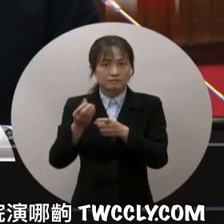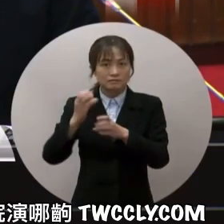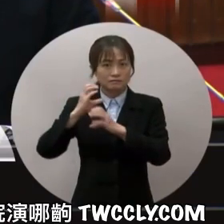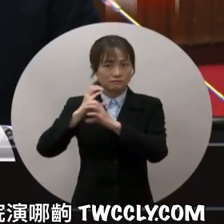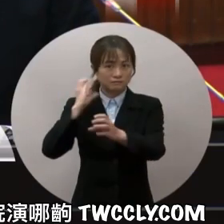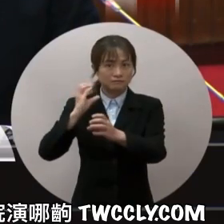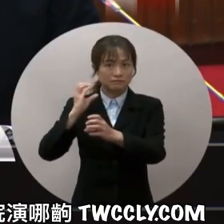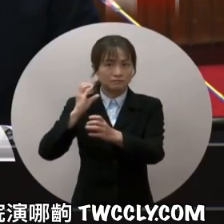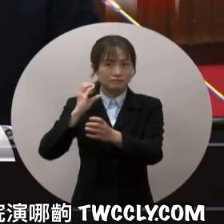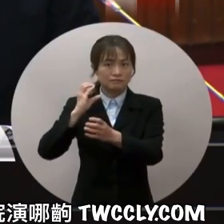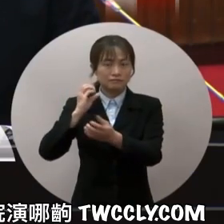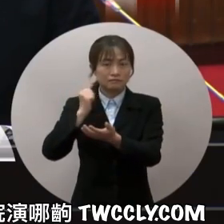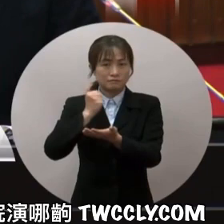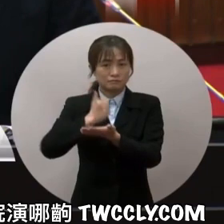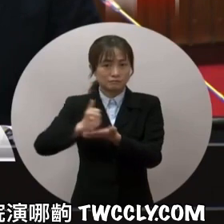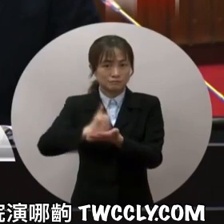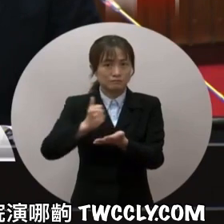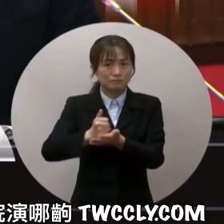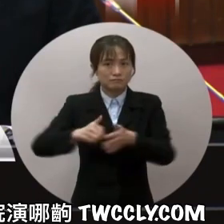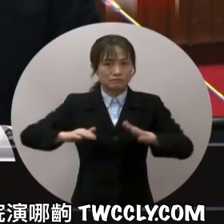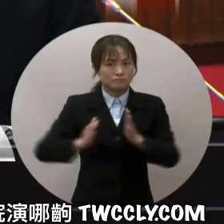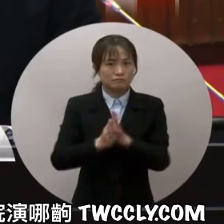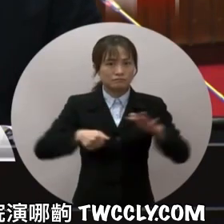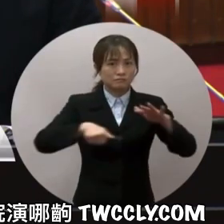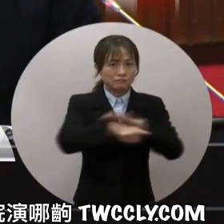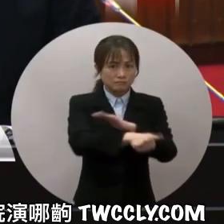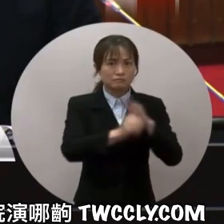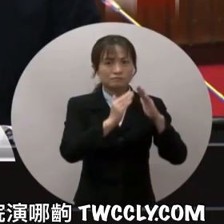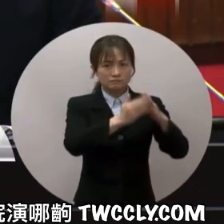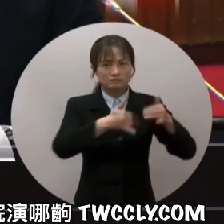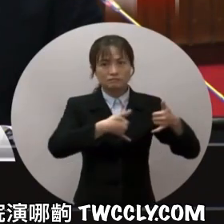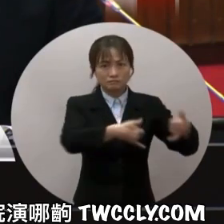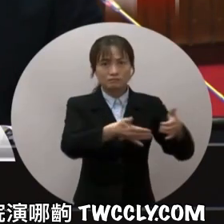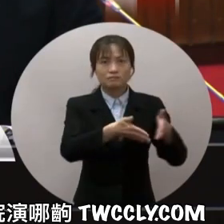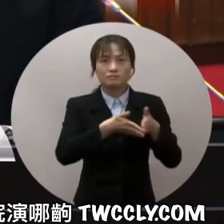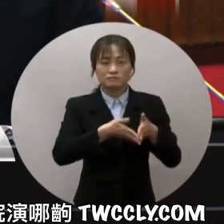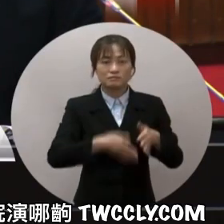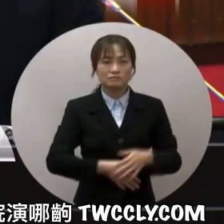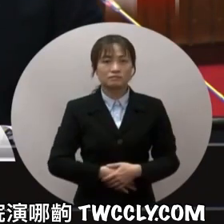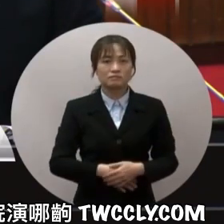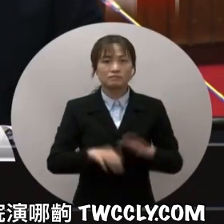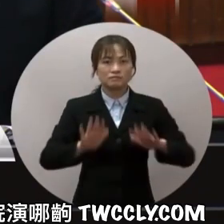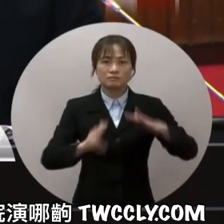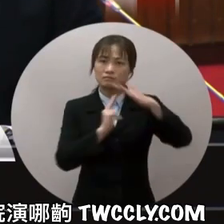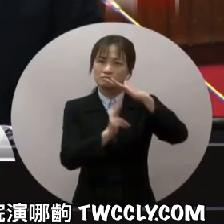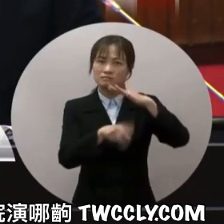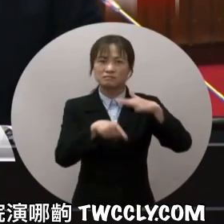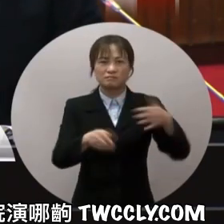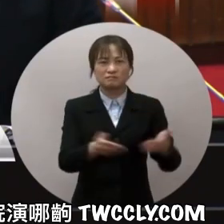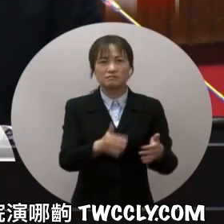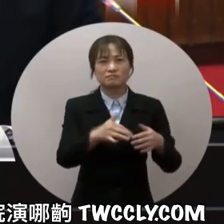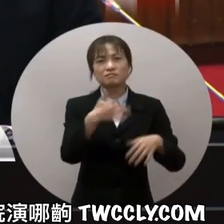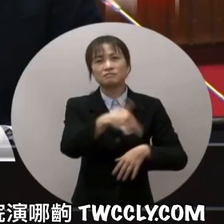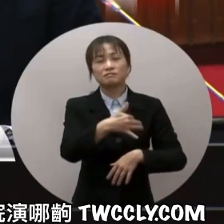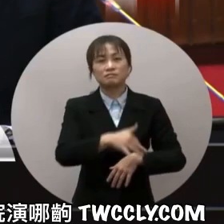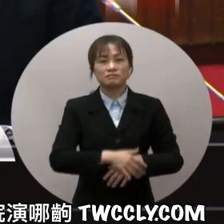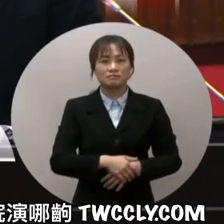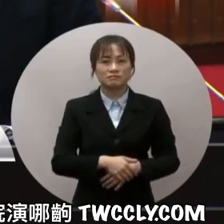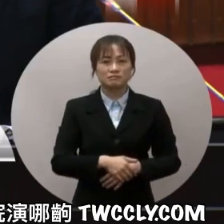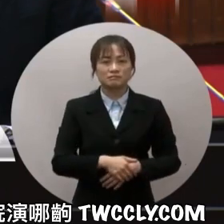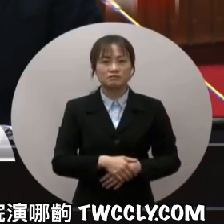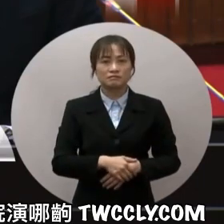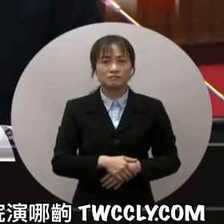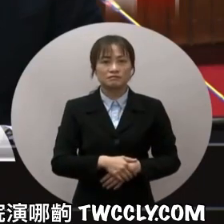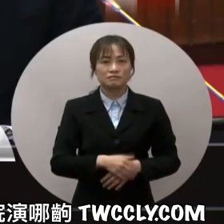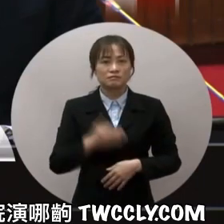進入到市區的道路所以他對於地方上的需求那剛剛也提到國道7號還沒辦法完成那七貨也有幾家來運作